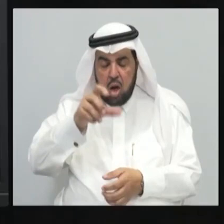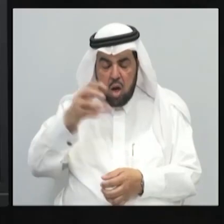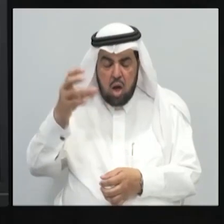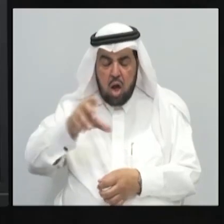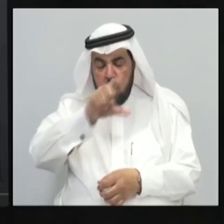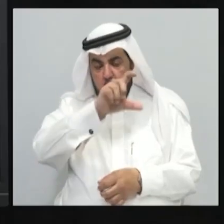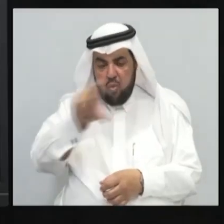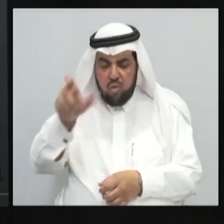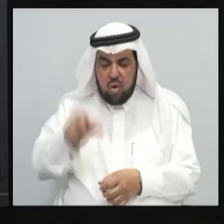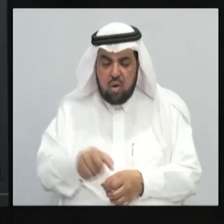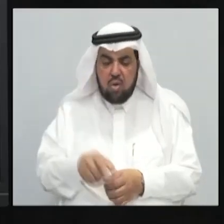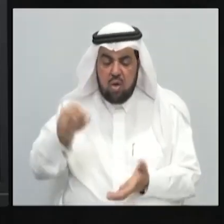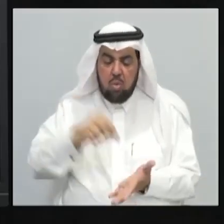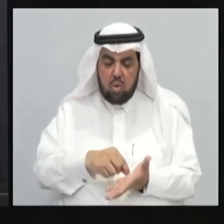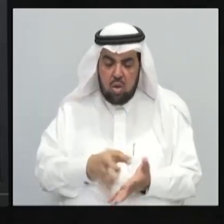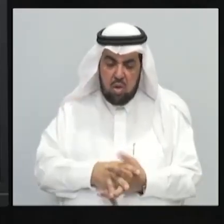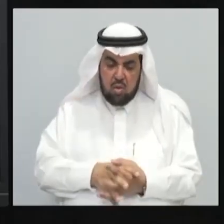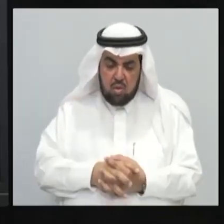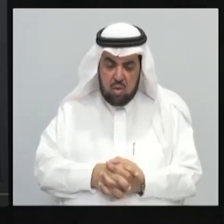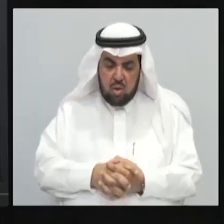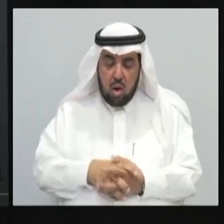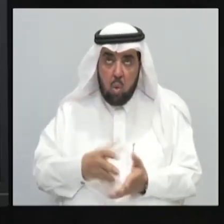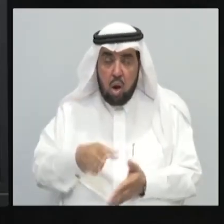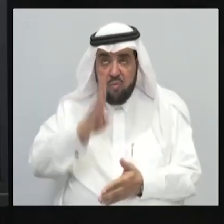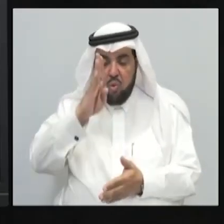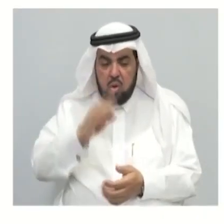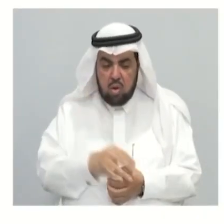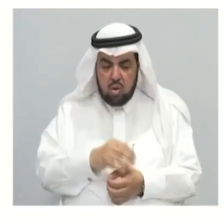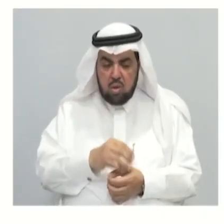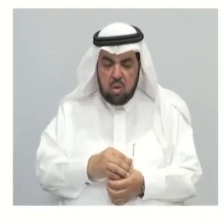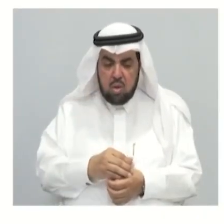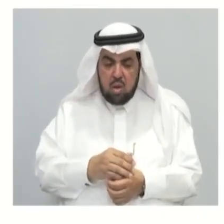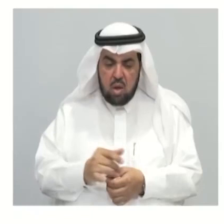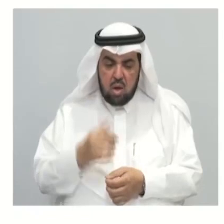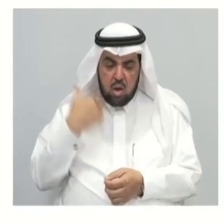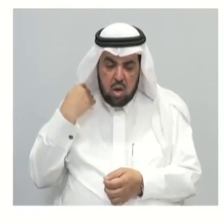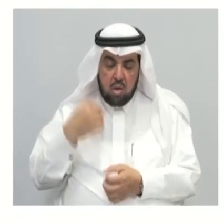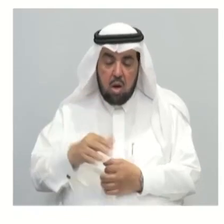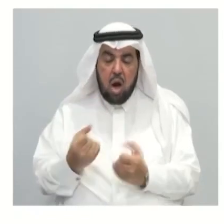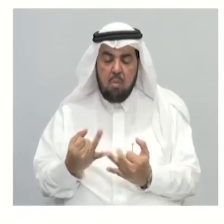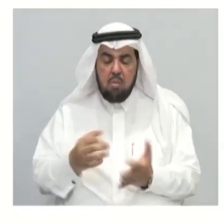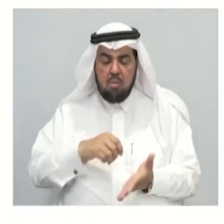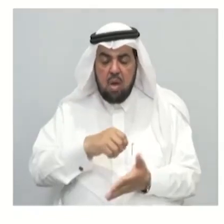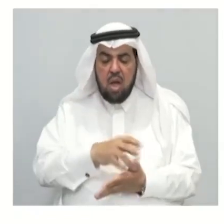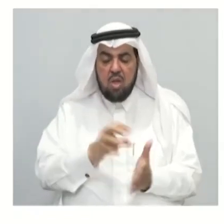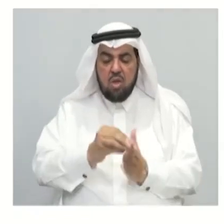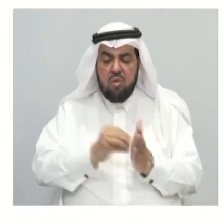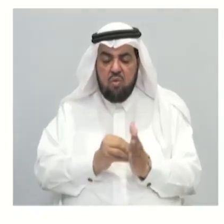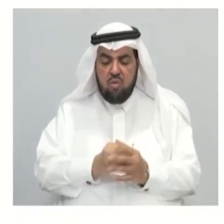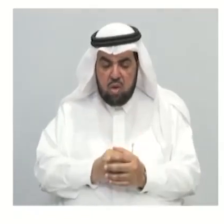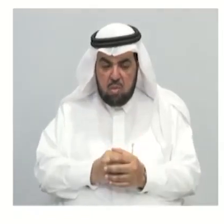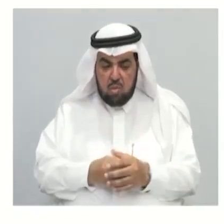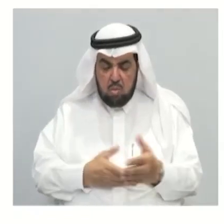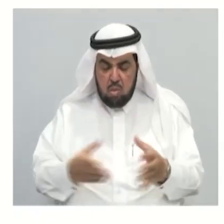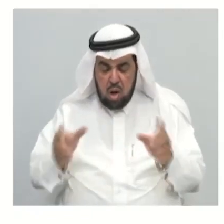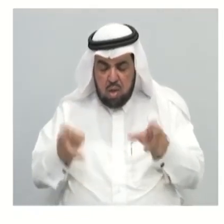ناخذه نضع في المنتصف بدل ما كان في القمه تلاحظ الفرق بين رقم الصنف واسم الصنف ايضا في محاد العناصر